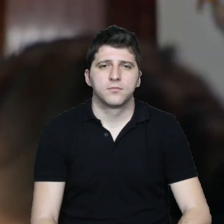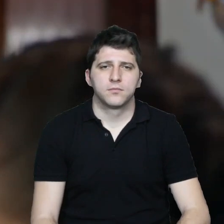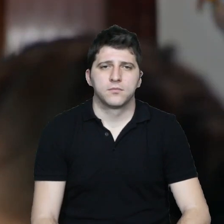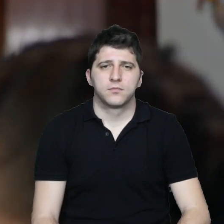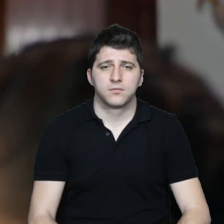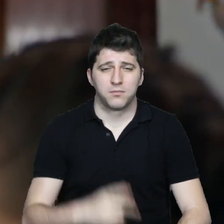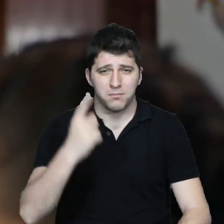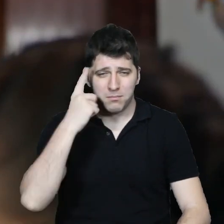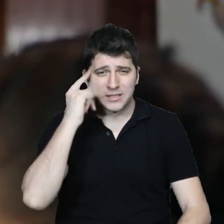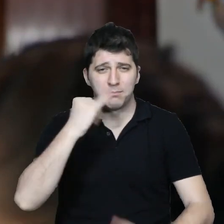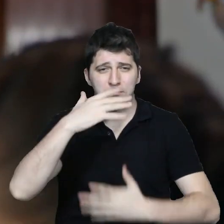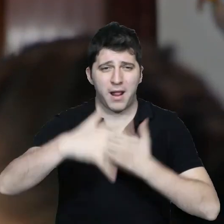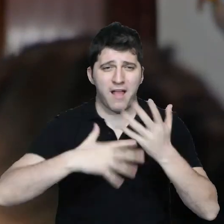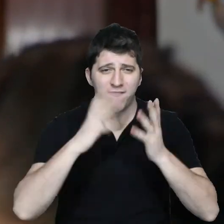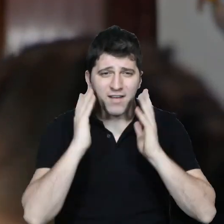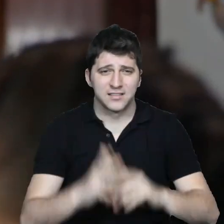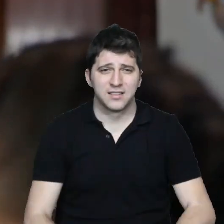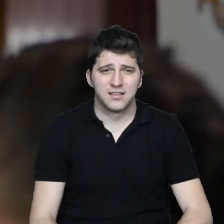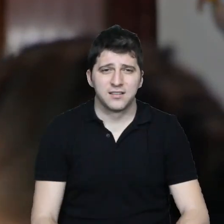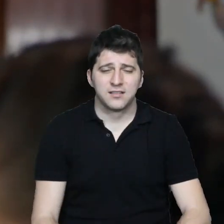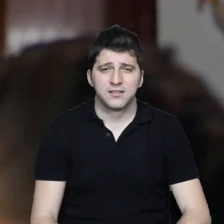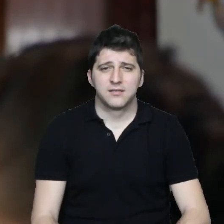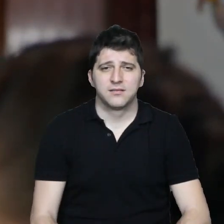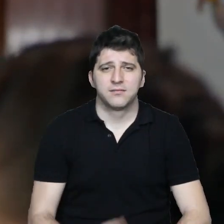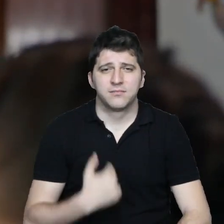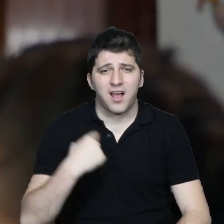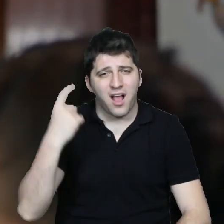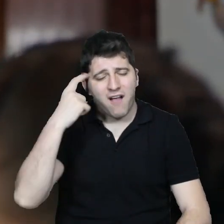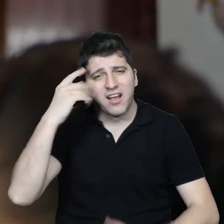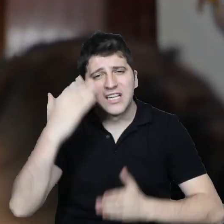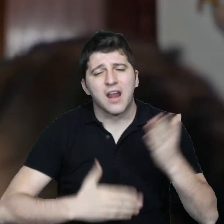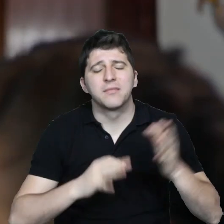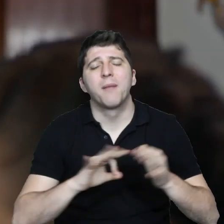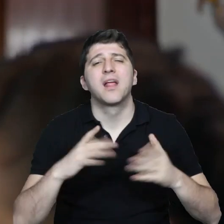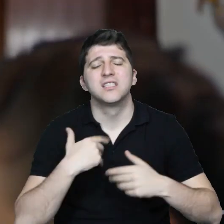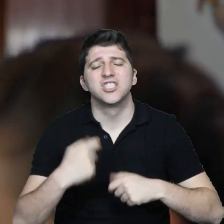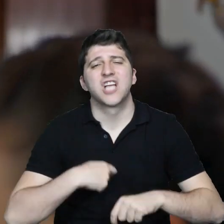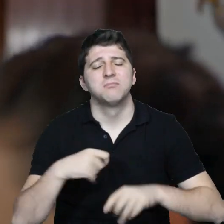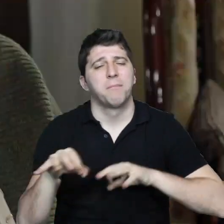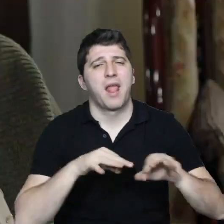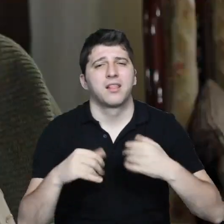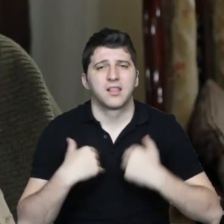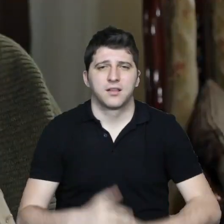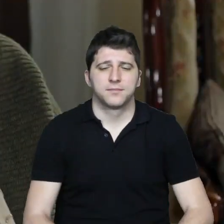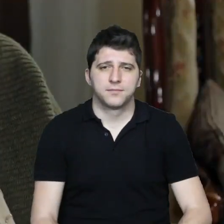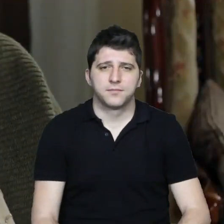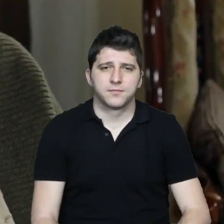Başınızda o kadar iş varken yarım aklımla ben de saçma sapan planlar kurdum.